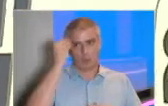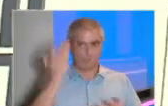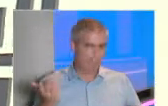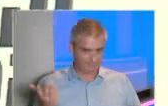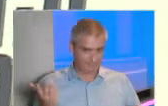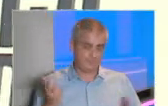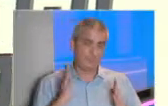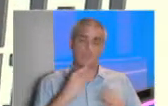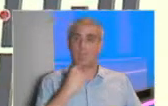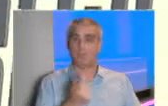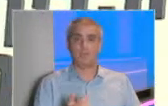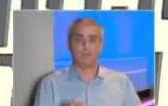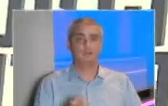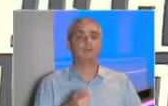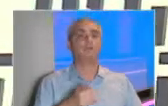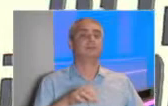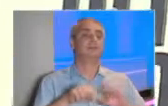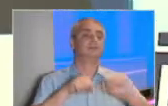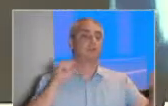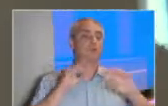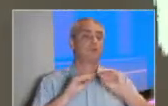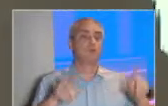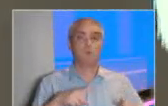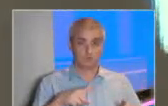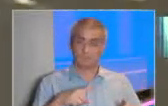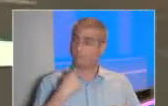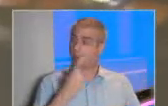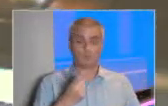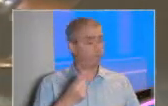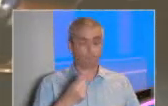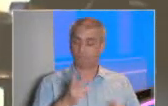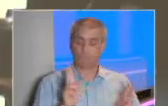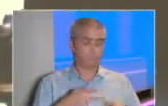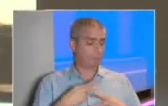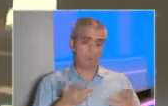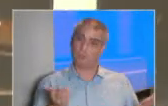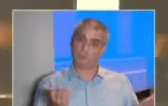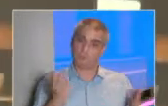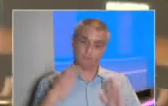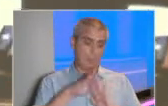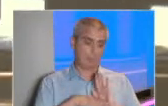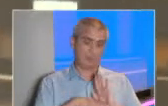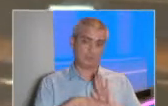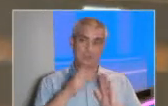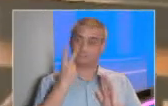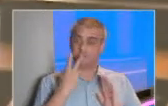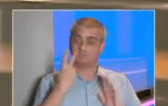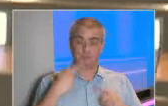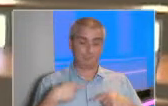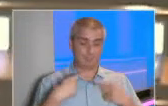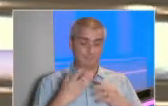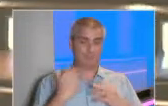לומדות, כך הוא אמר. הסתדרות המורים אמרה שהם לא יוכלו לעמוד בהנחיות. 22